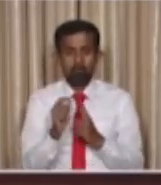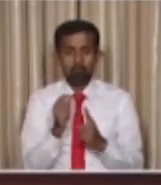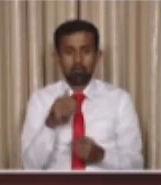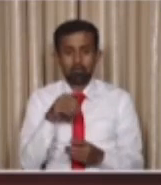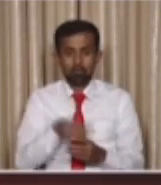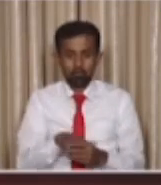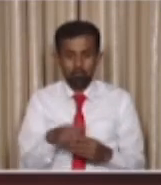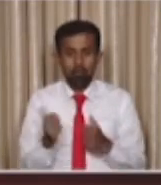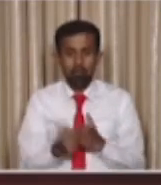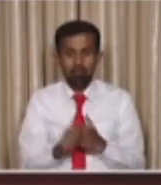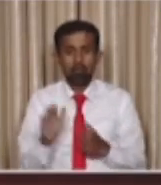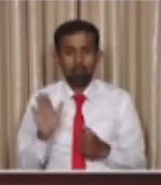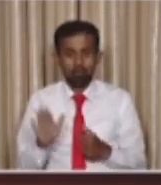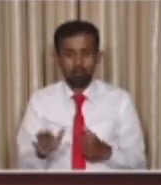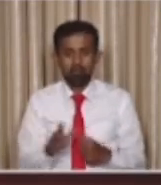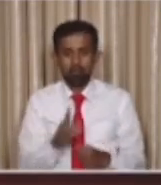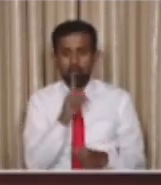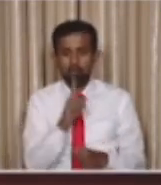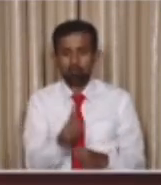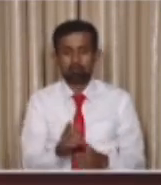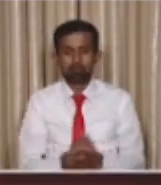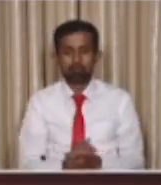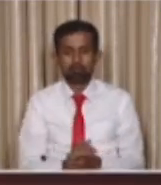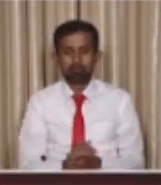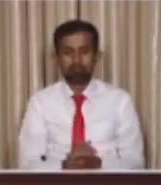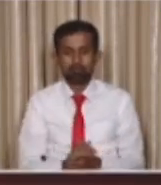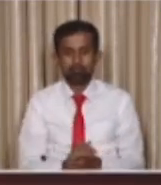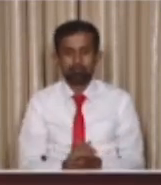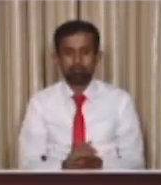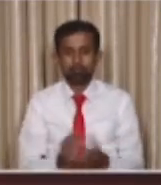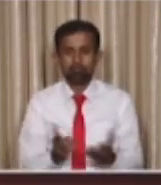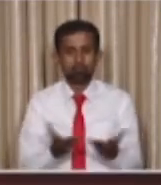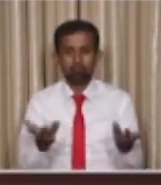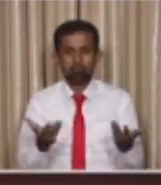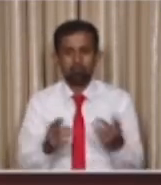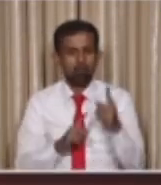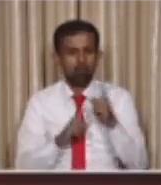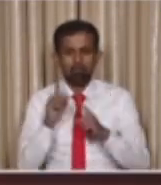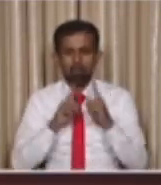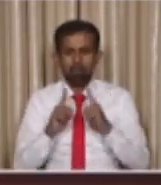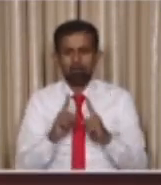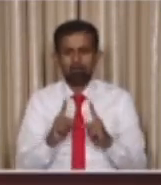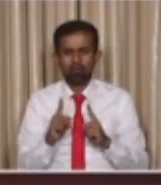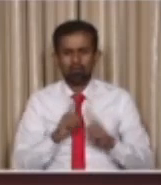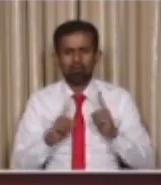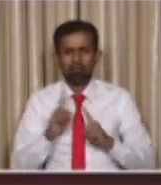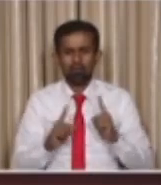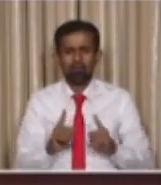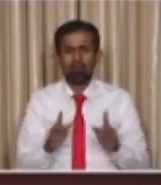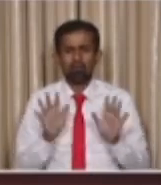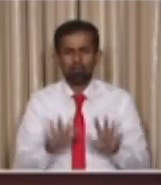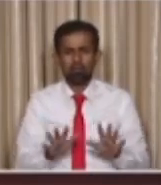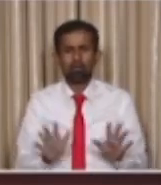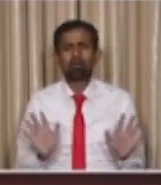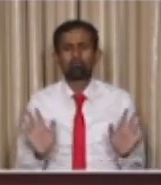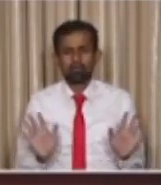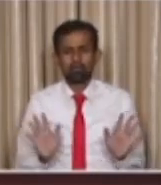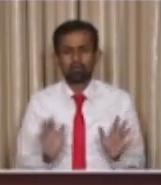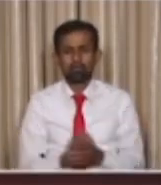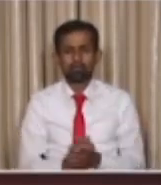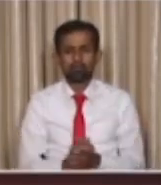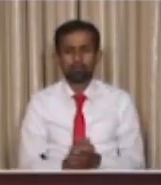තුළ ගොඩනැගෙ යුතුයි කියලා මම විශේෂයෙන්ම යෝජනා කරන්න කැමතියි. එහෙම නැත්නම් මේක සාකච්ඡා මණ්ඩපයක් පමණක් බවට පත් වෙනවා. දැන්